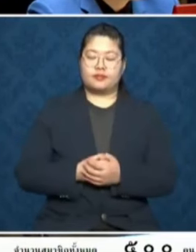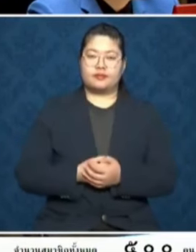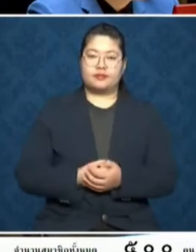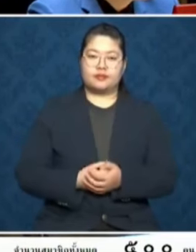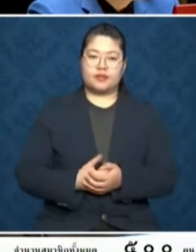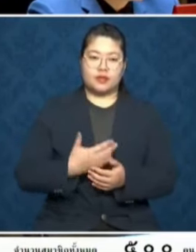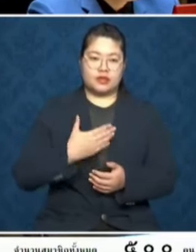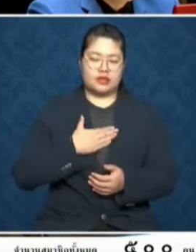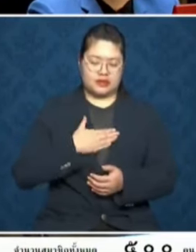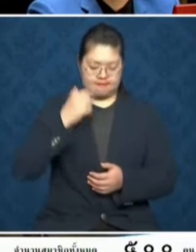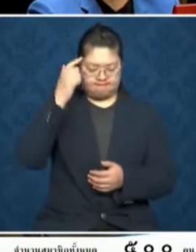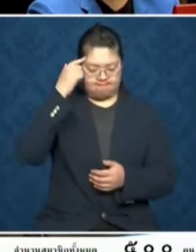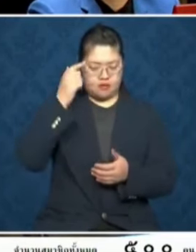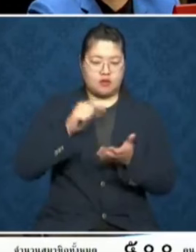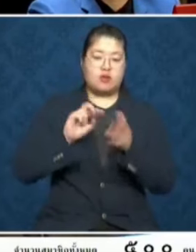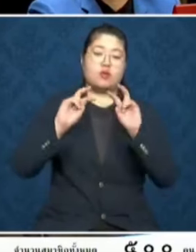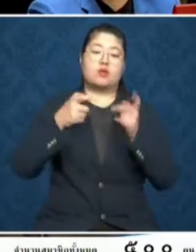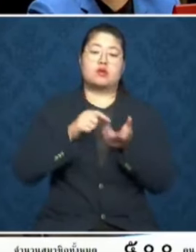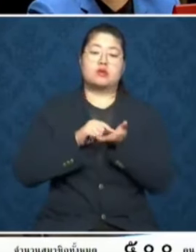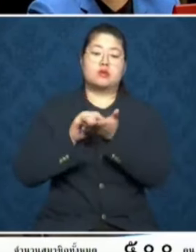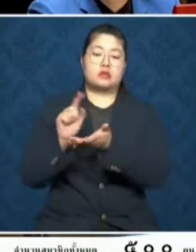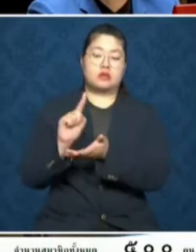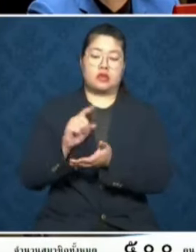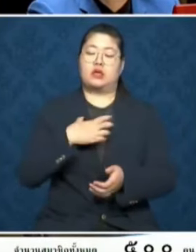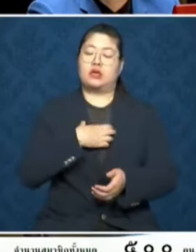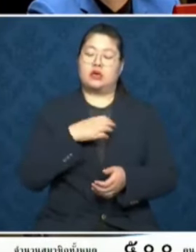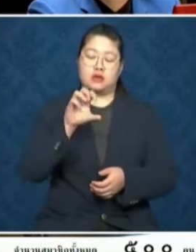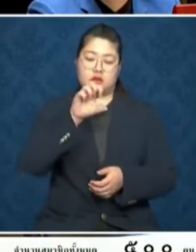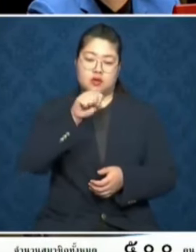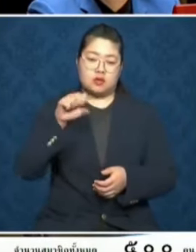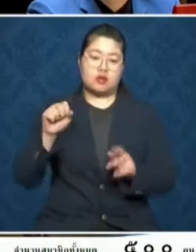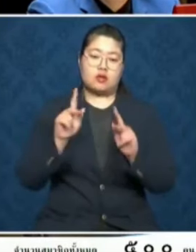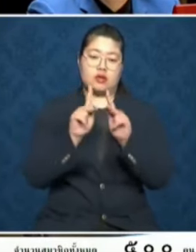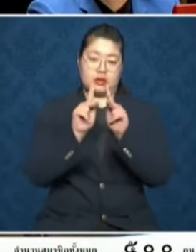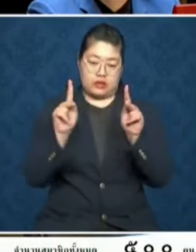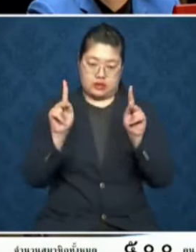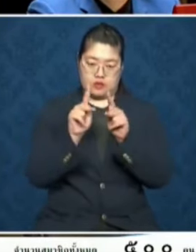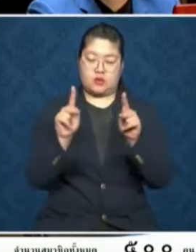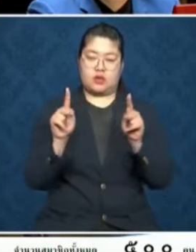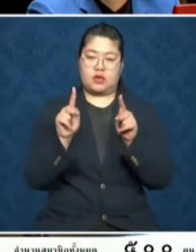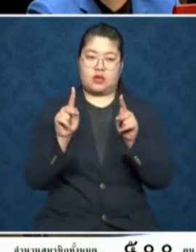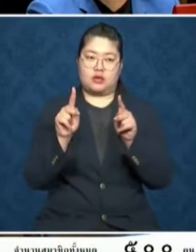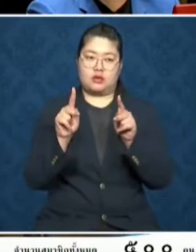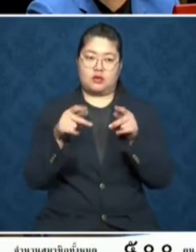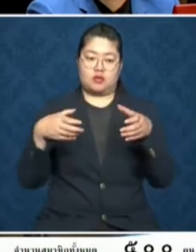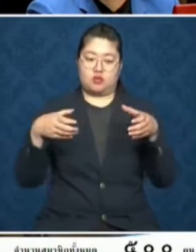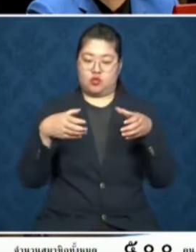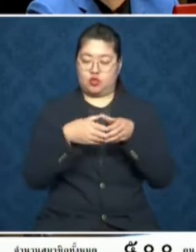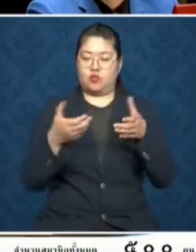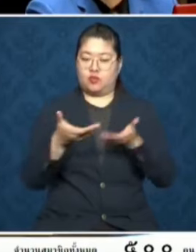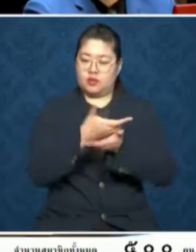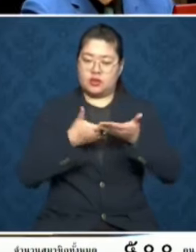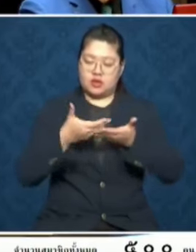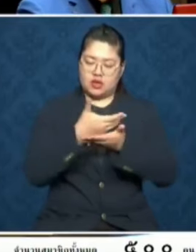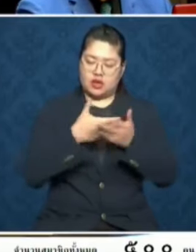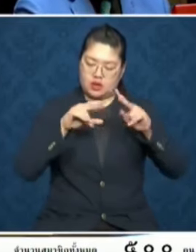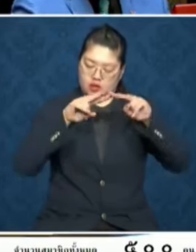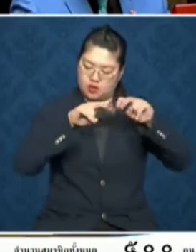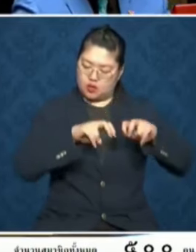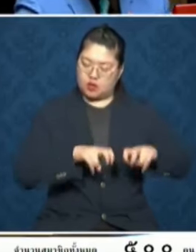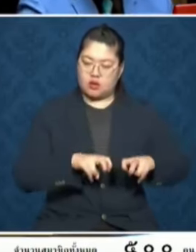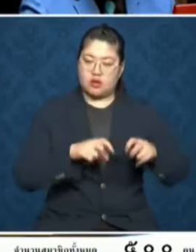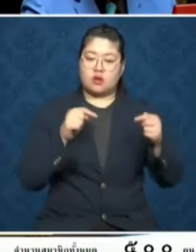านคะดิฉันขอเสนอญัตติขอให้สภาผู้แทนราษฎรตั้งคณะกรรมาธิการวิสามัญเพื่อพิจารณาศึกษาแน